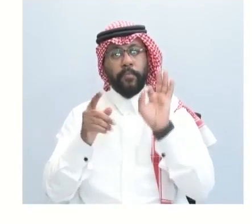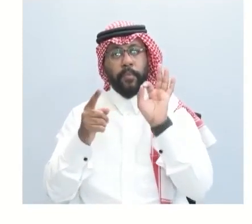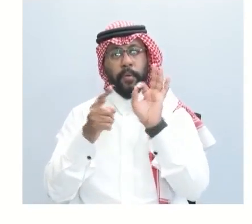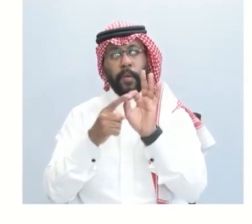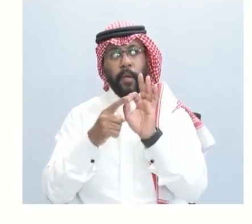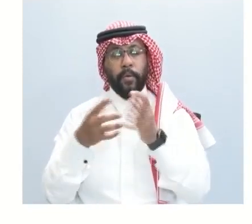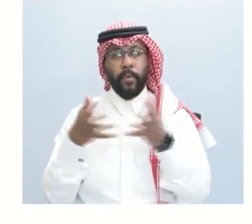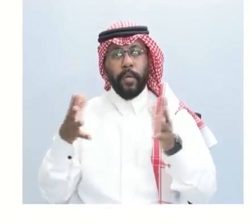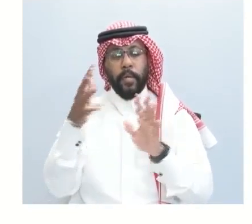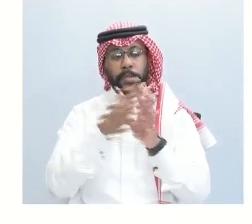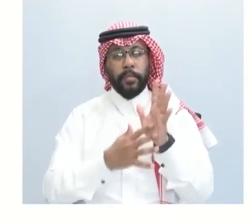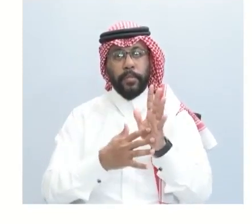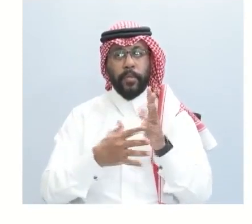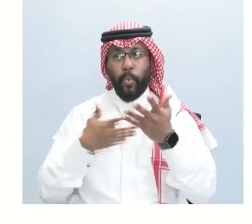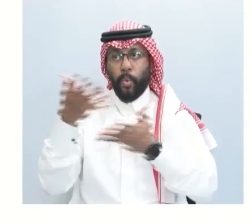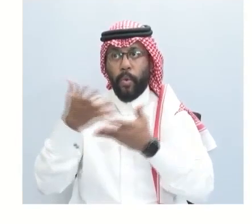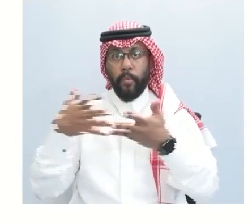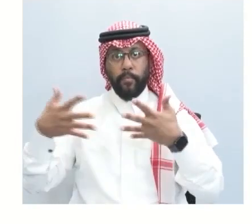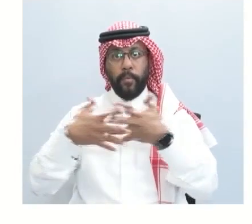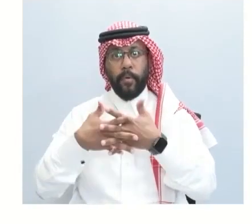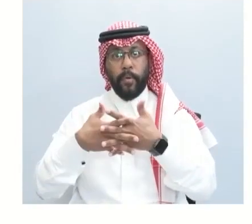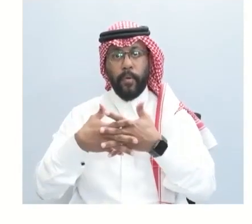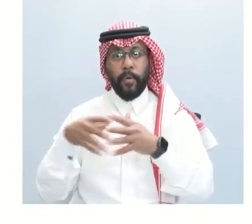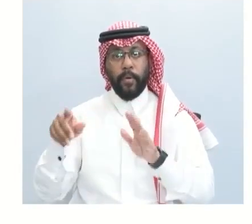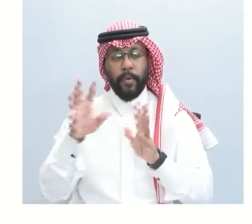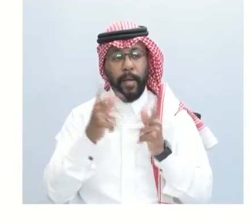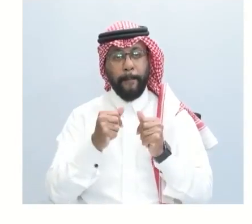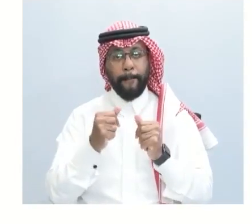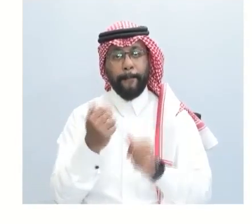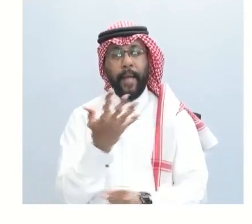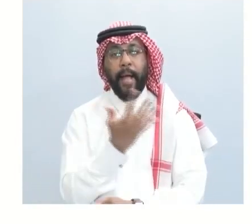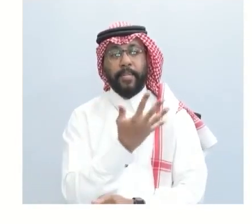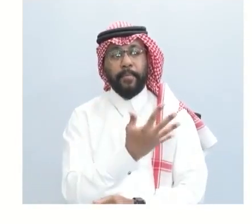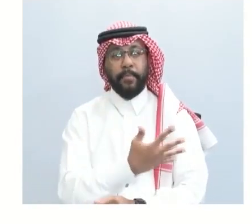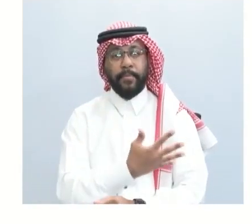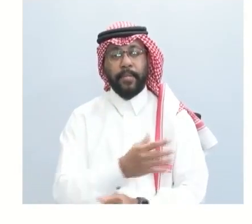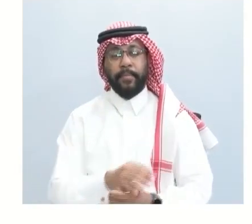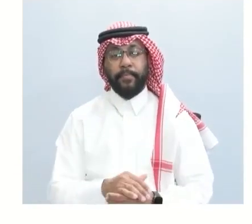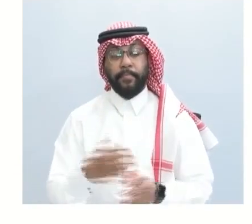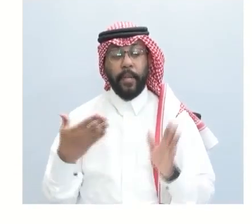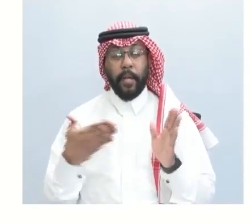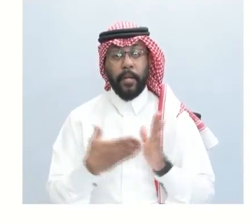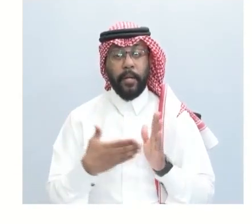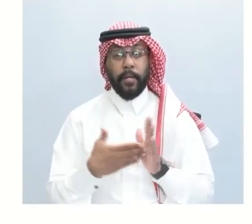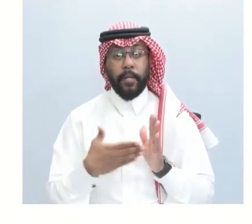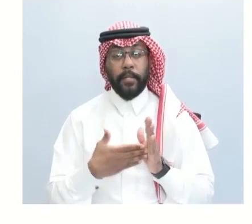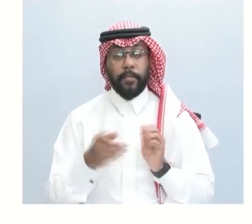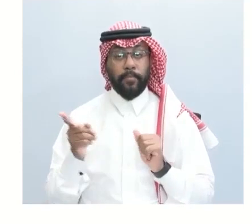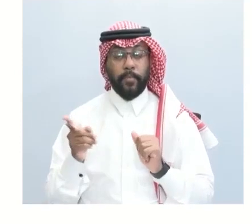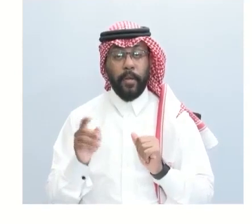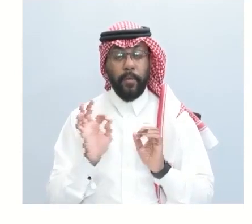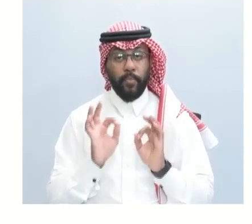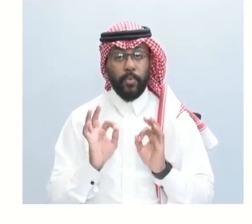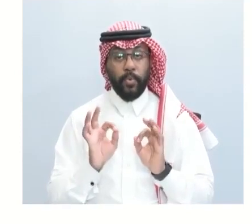وبلاغه الخطاب واضفاء المتعه هذه ضع ايضا درجه من خمسه لهذه المهاره الخاتمه وهنا ايضا من ضمن